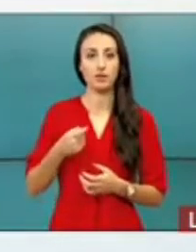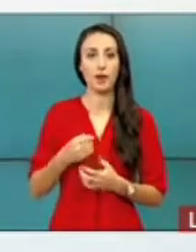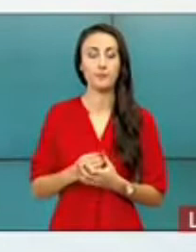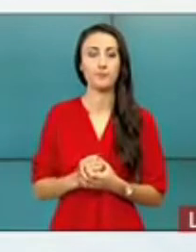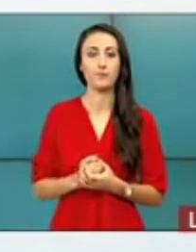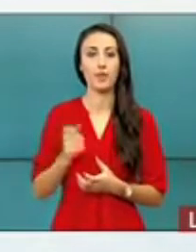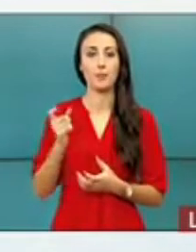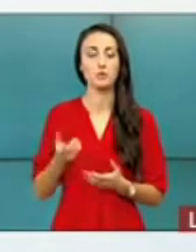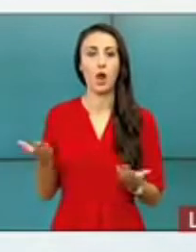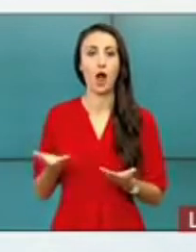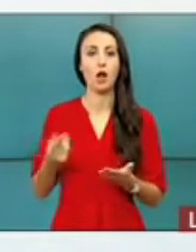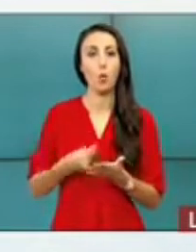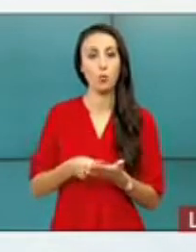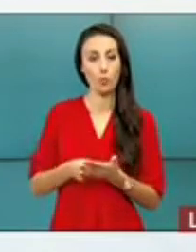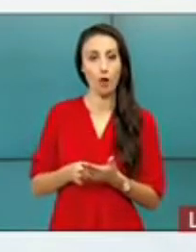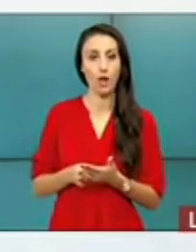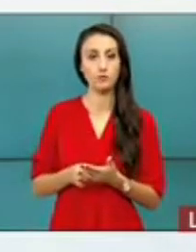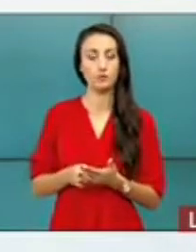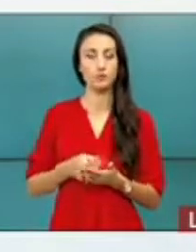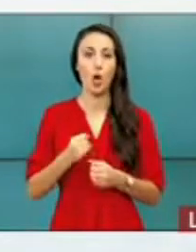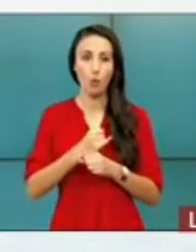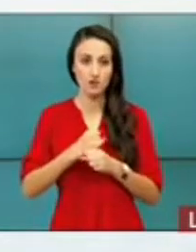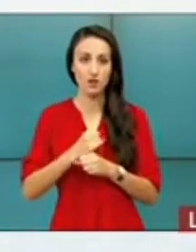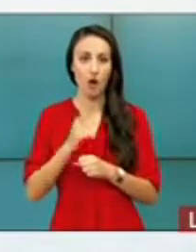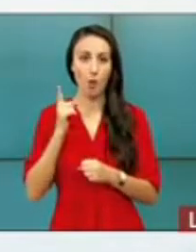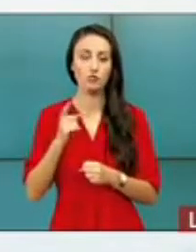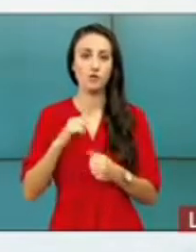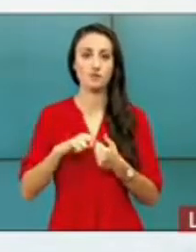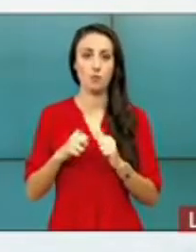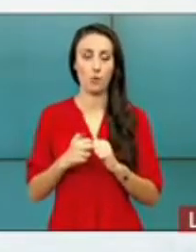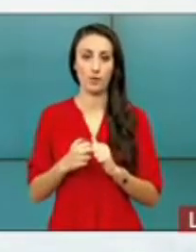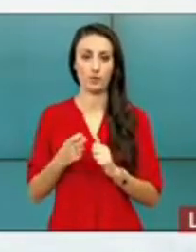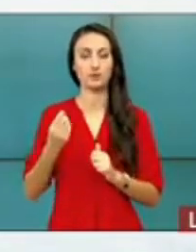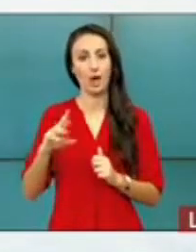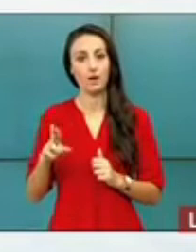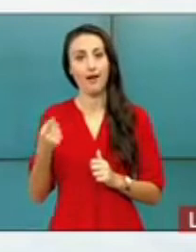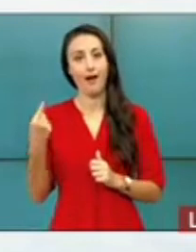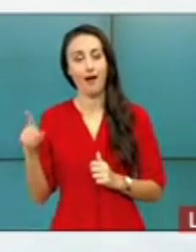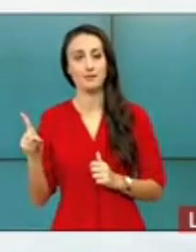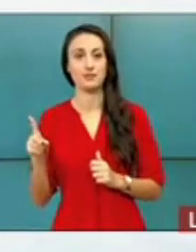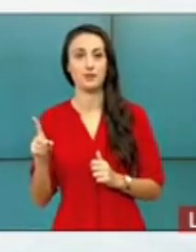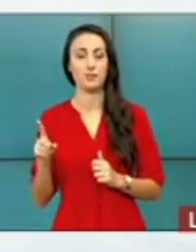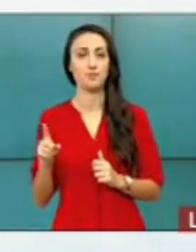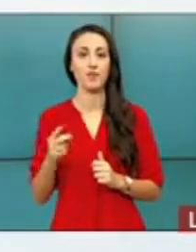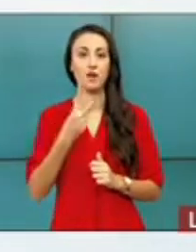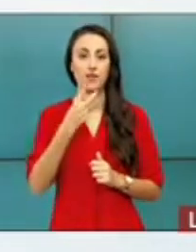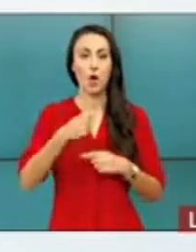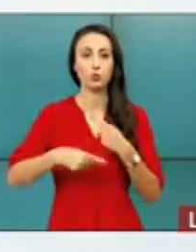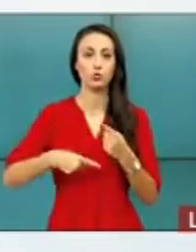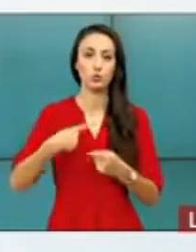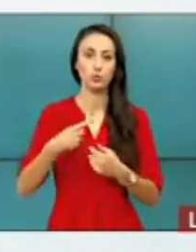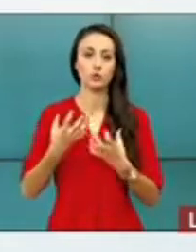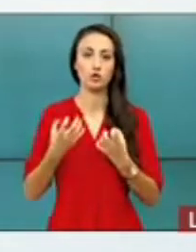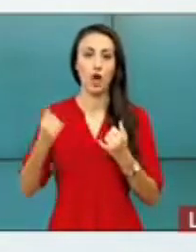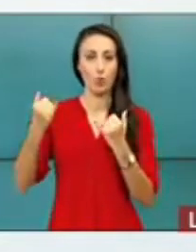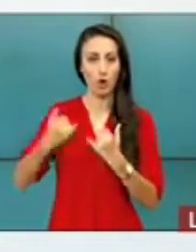de acest lucru înainte să plece în vacanță, o altă parte dintre ei își dădeau seama chiar în momentul în care se aflau la hotel